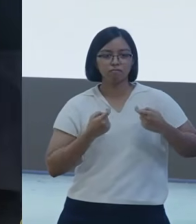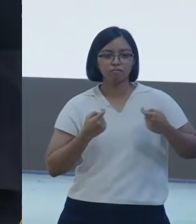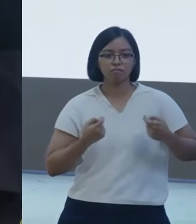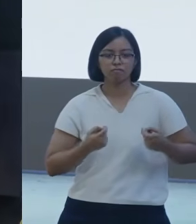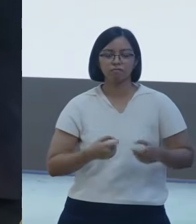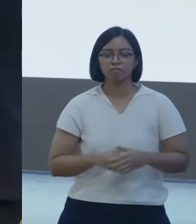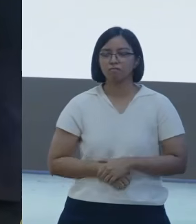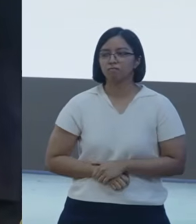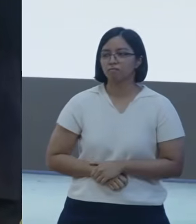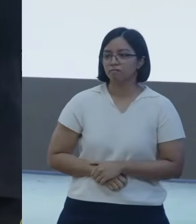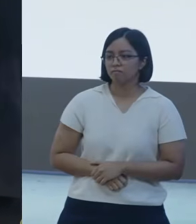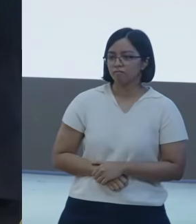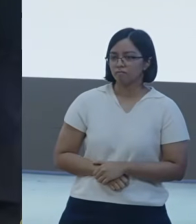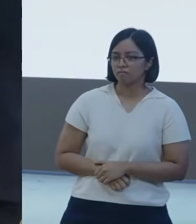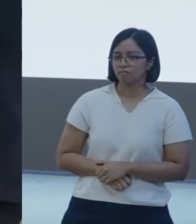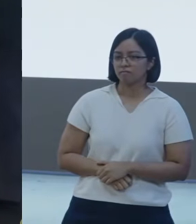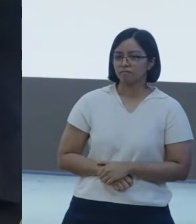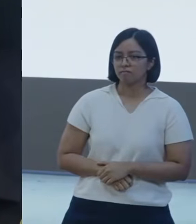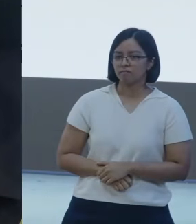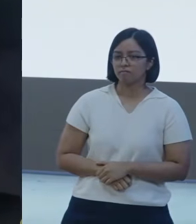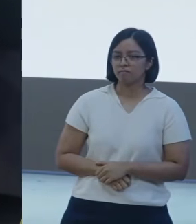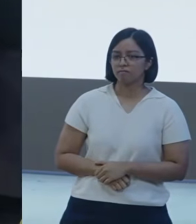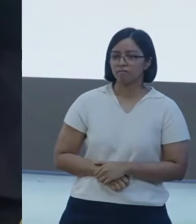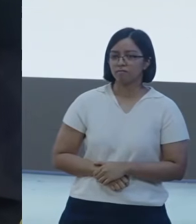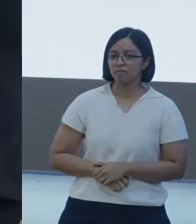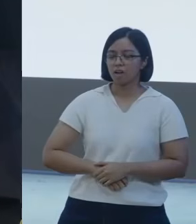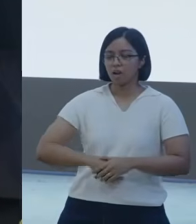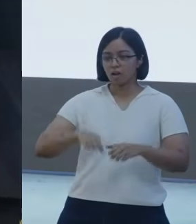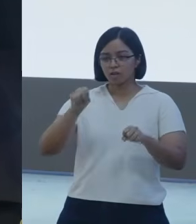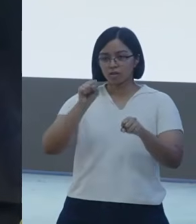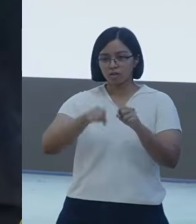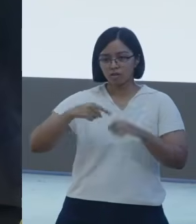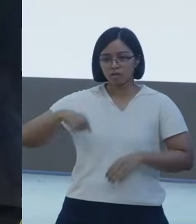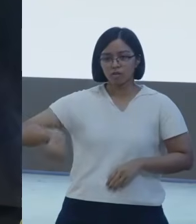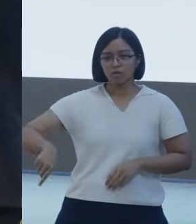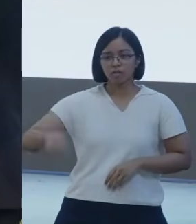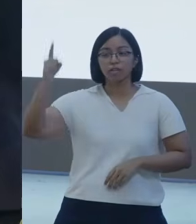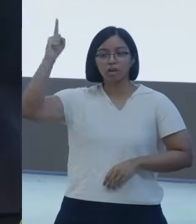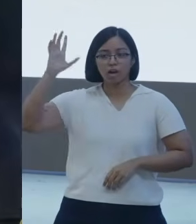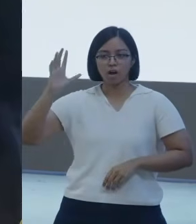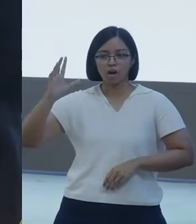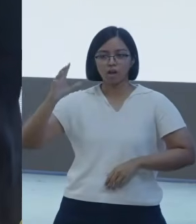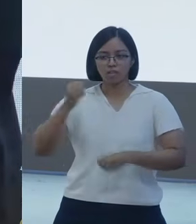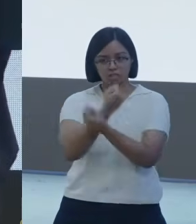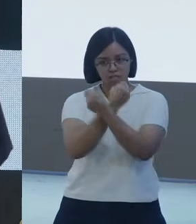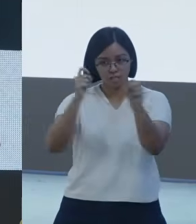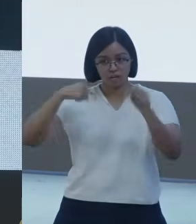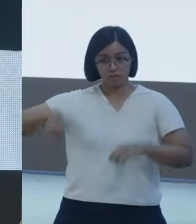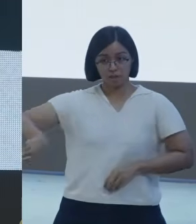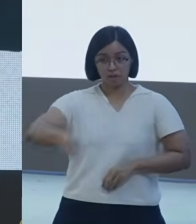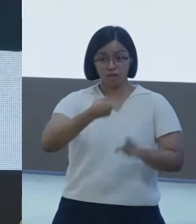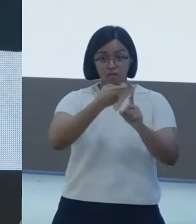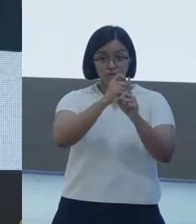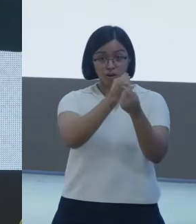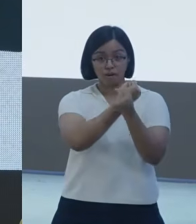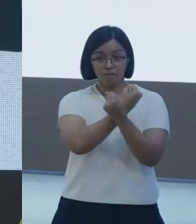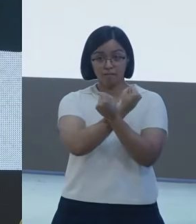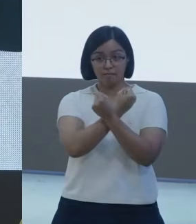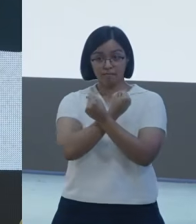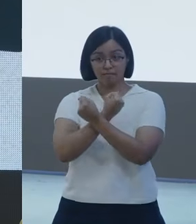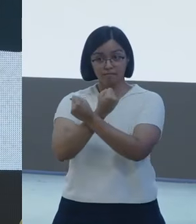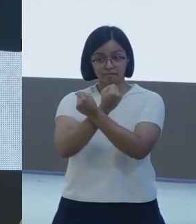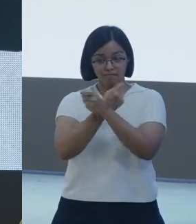pinalaya niya mula sa pagiging alipin ng kasalanan, pero upang maging alipin